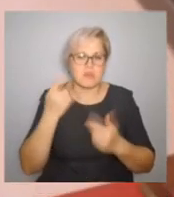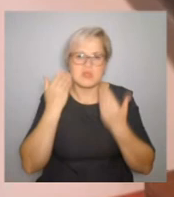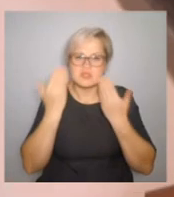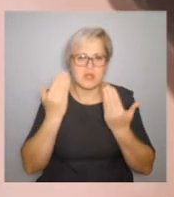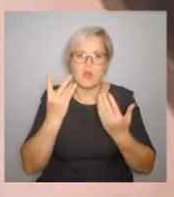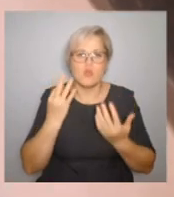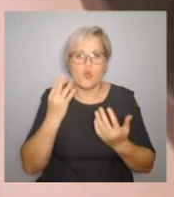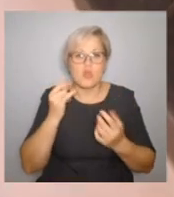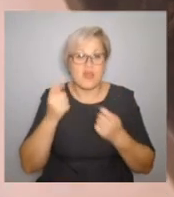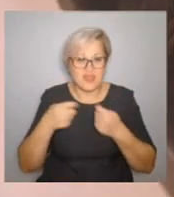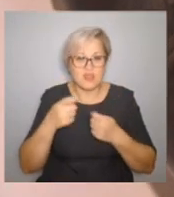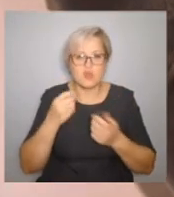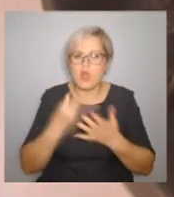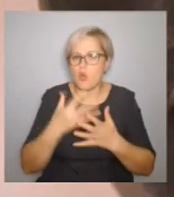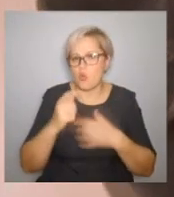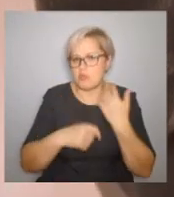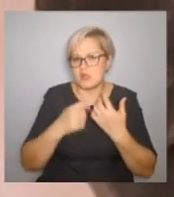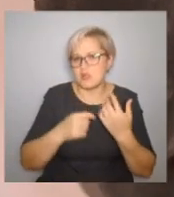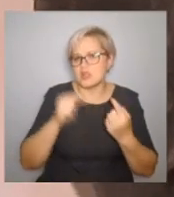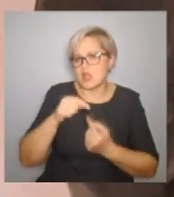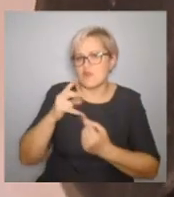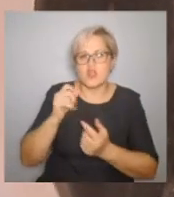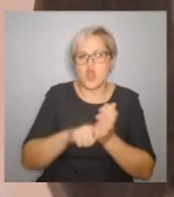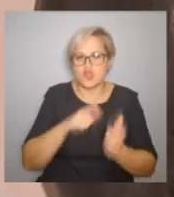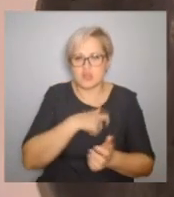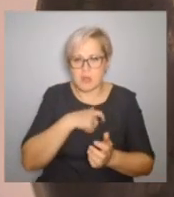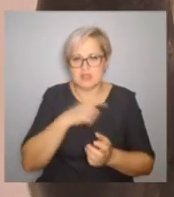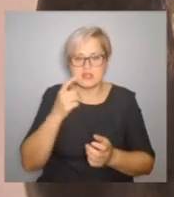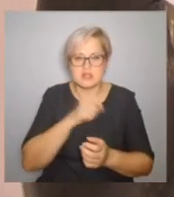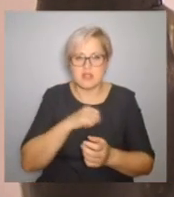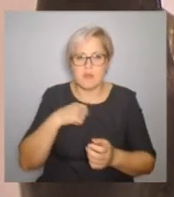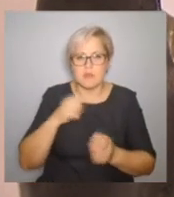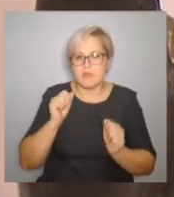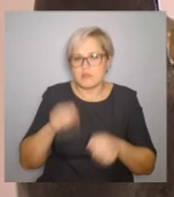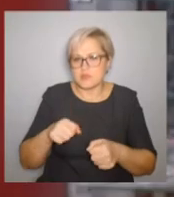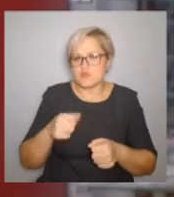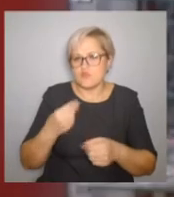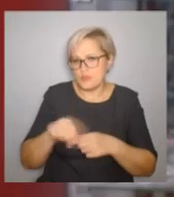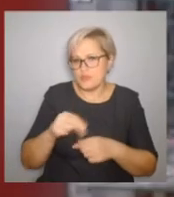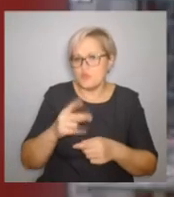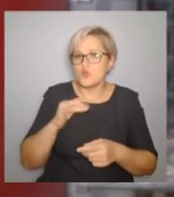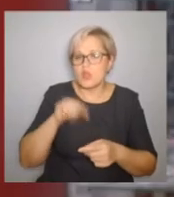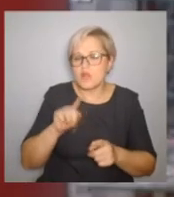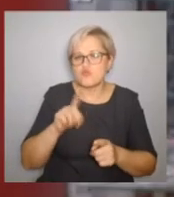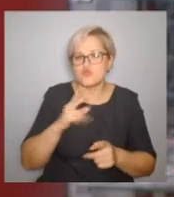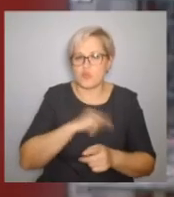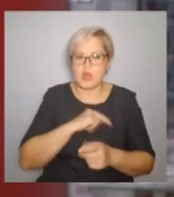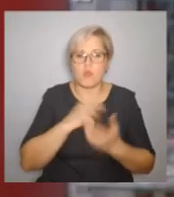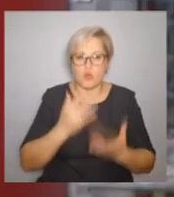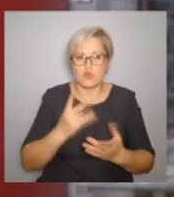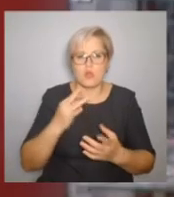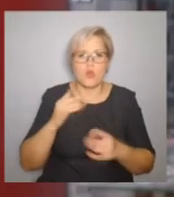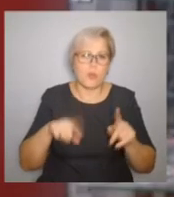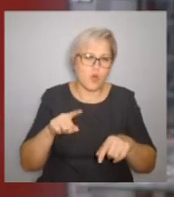Якутии. Как официально, мы не знаем, но он на рынке очень дорогой материал. Соответственно, и не каждый